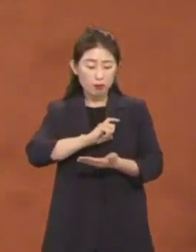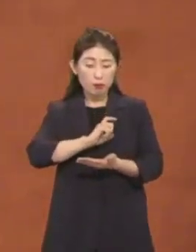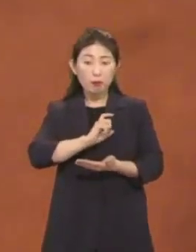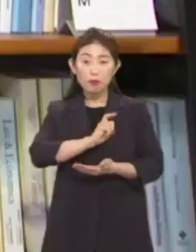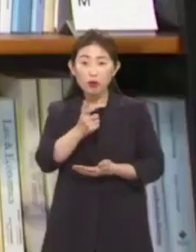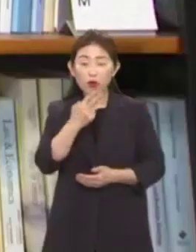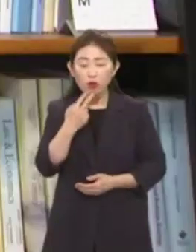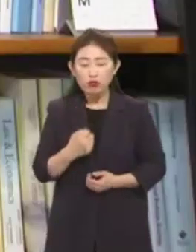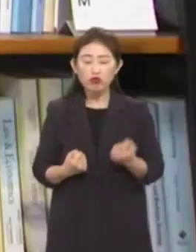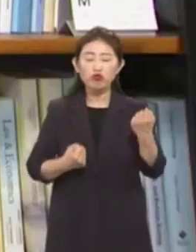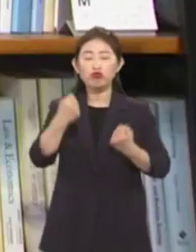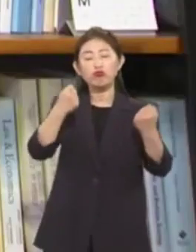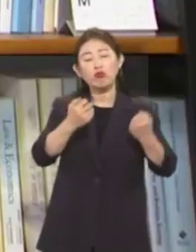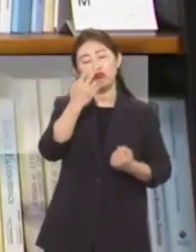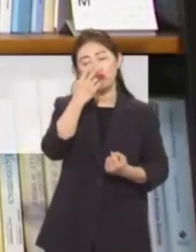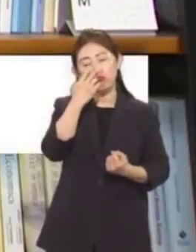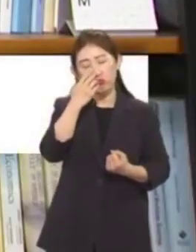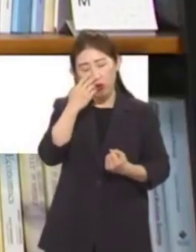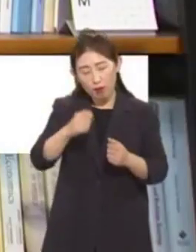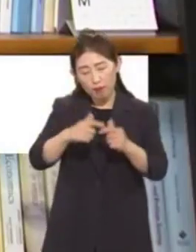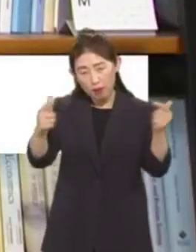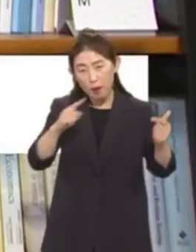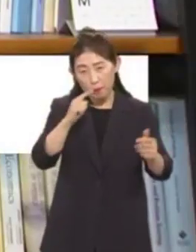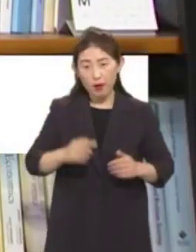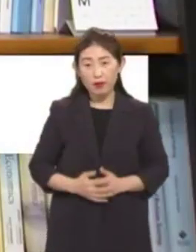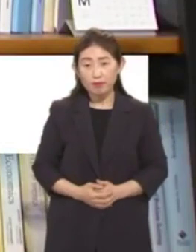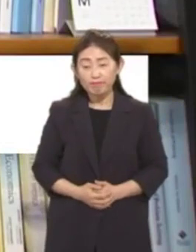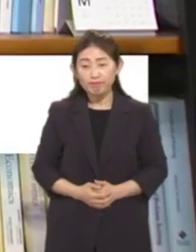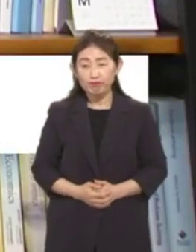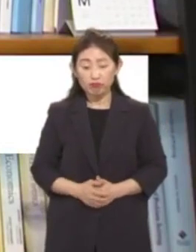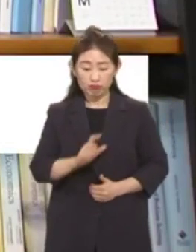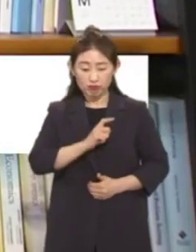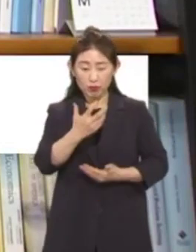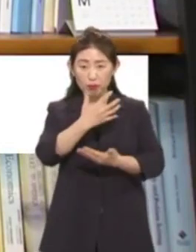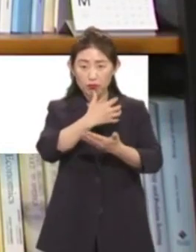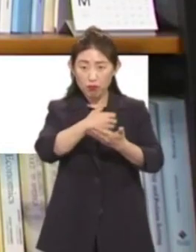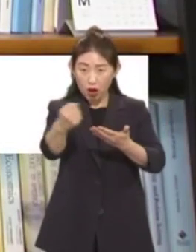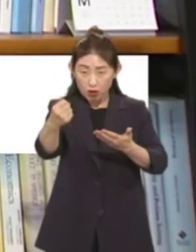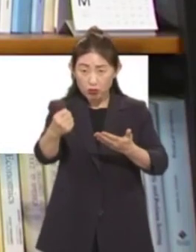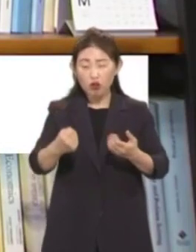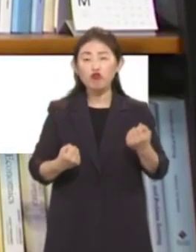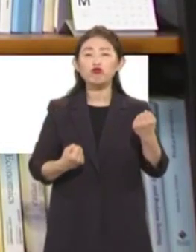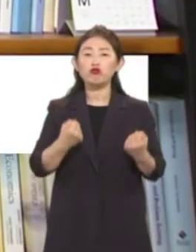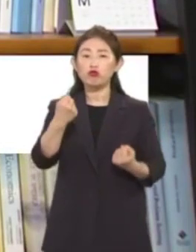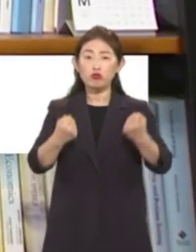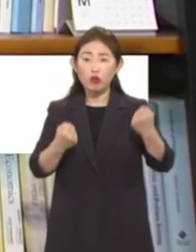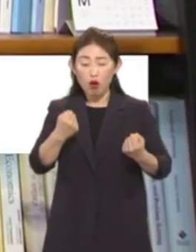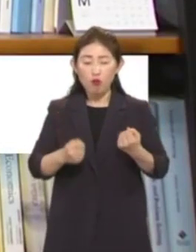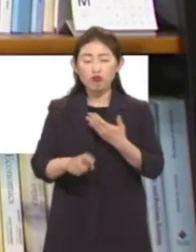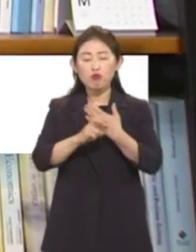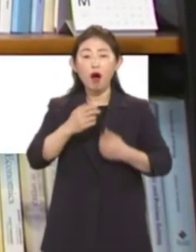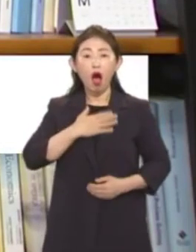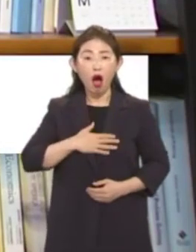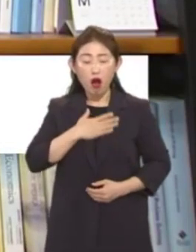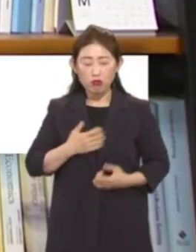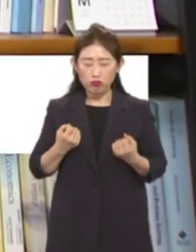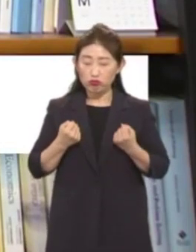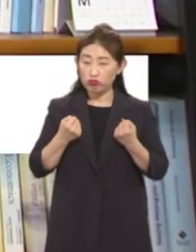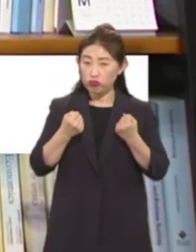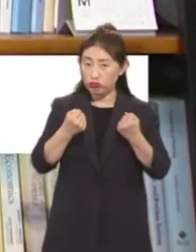나옵니다. 무면허 운전도 고의성을 가진 본인의 의지로 한 행동이기 때문에 무면허 운전자가 과거에